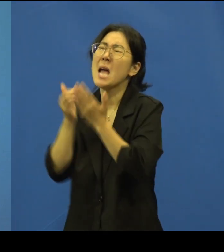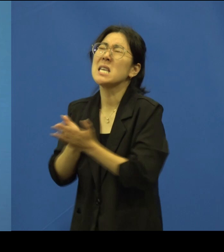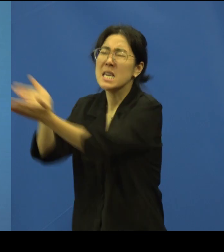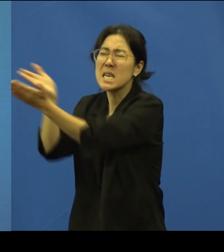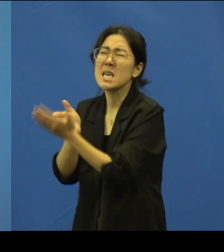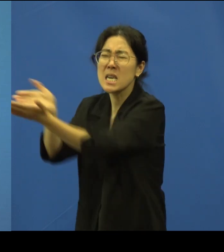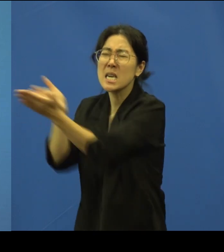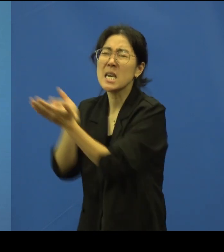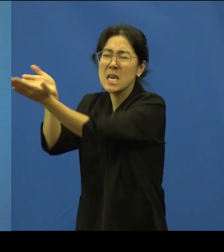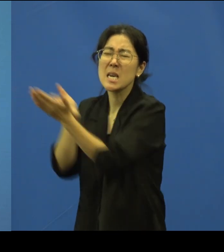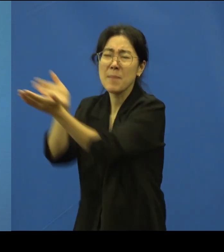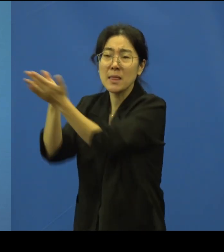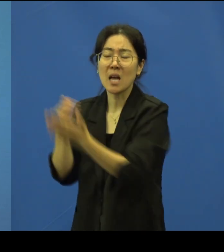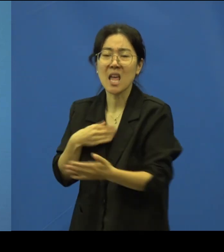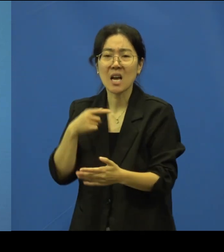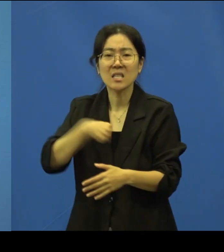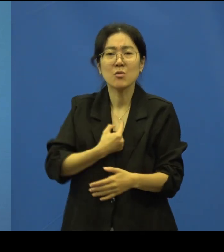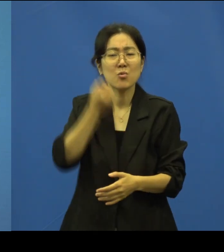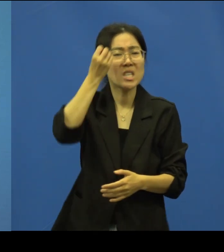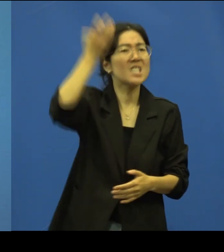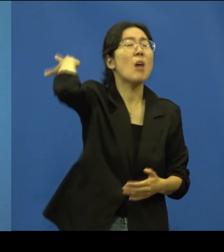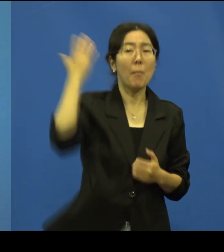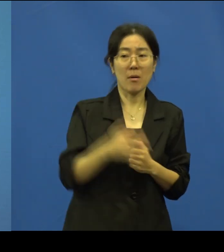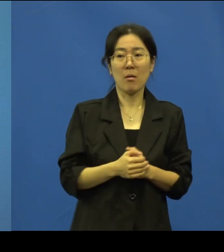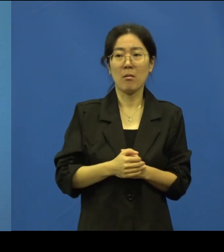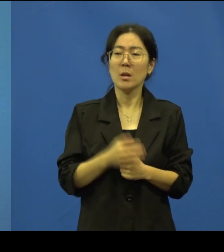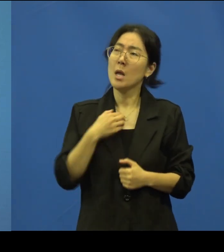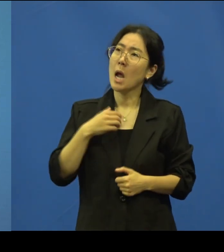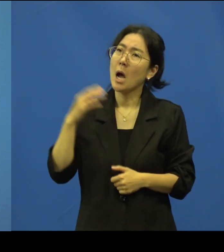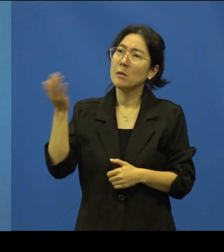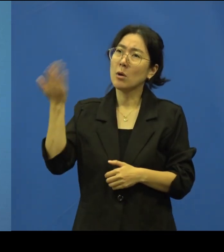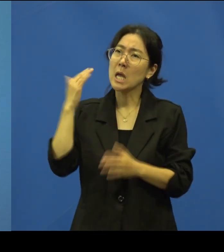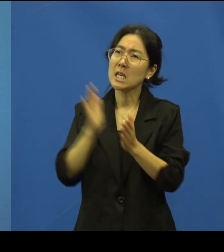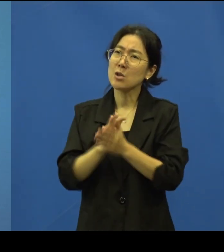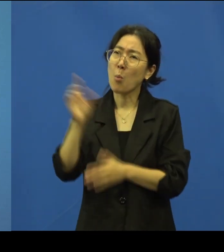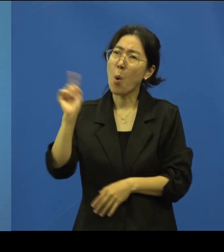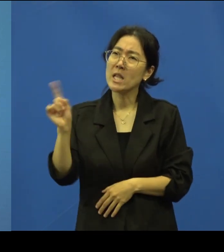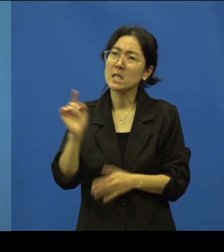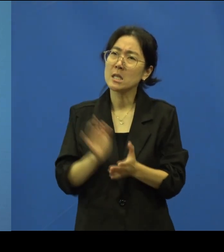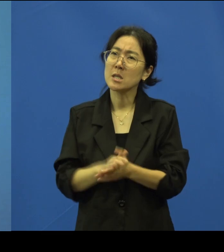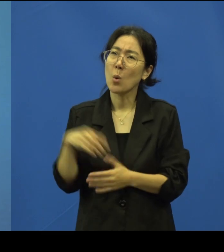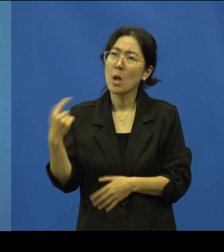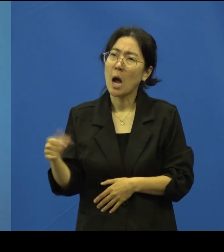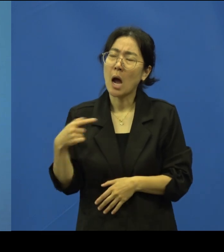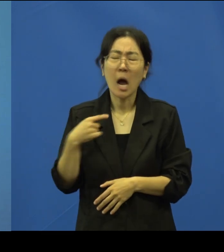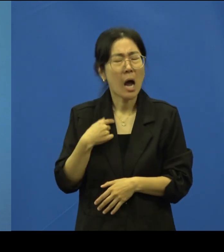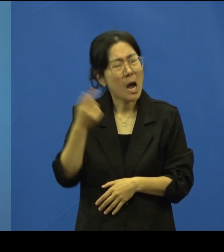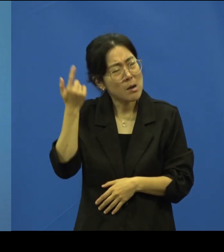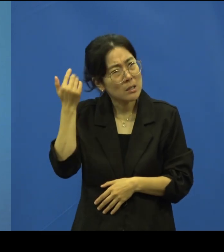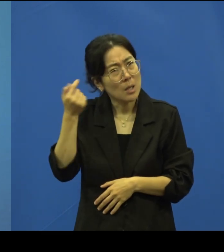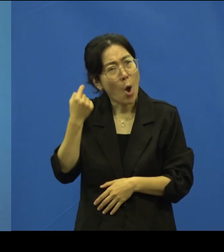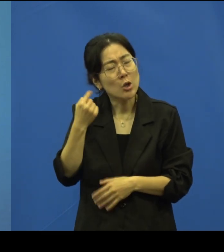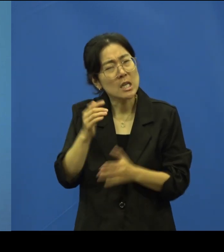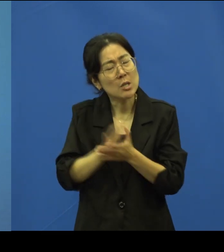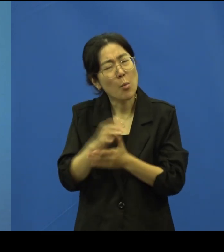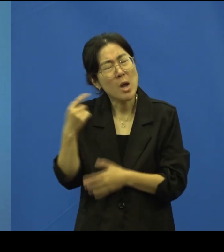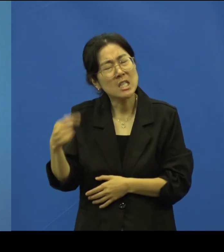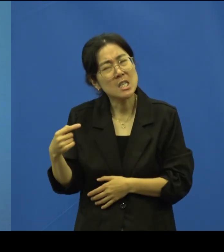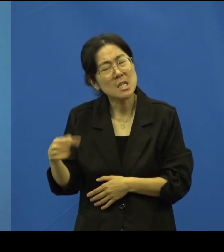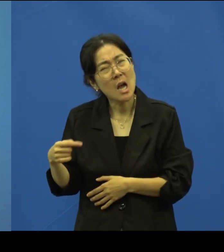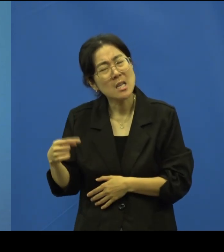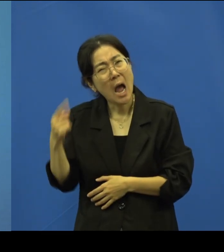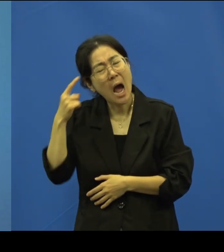모르고 이런 경우들이 많은 거예요. 그런데 기도 제목을 여러분이 정확하게